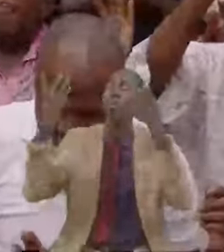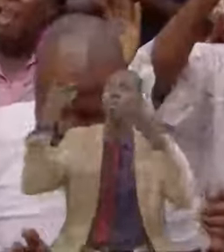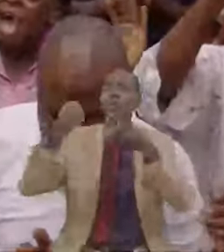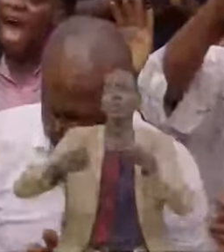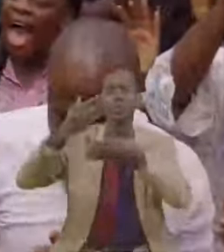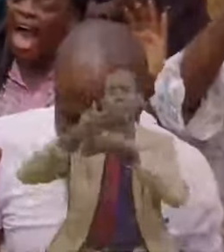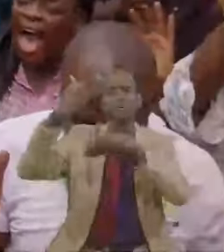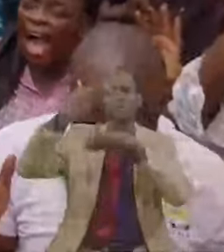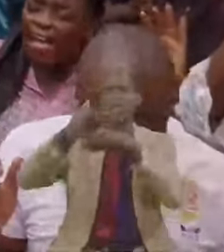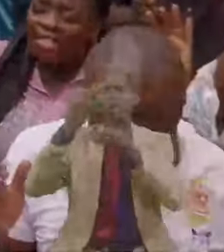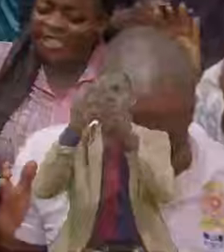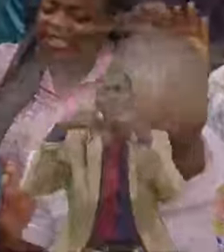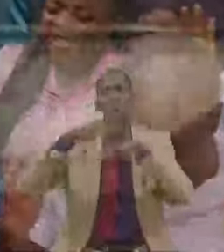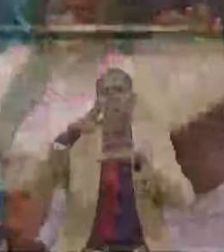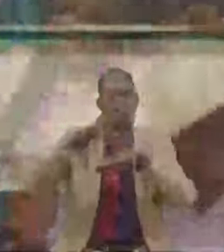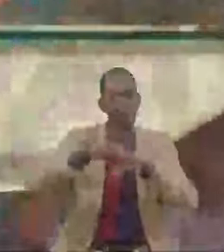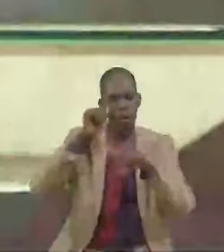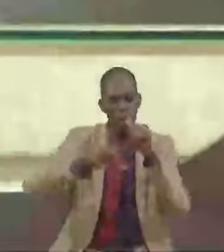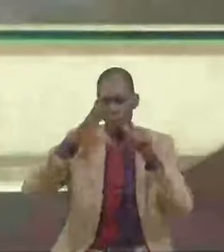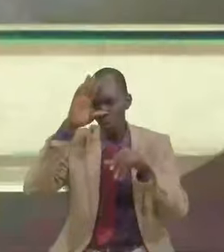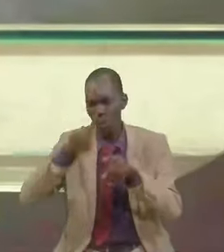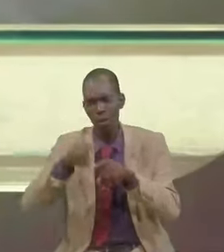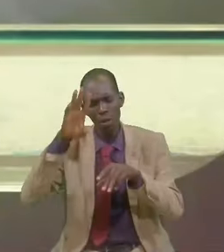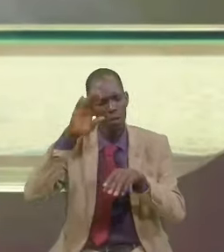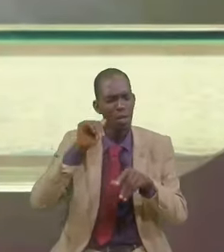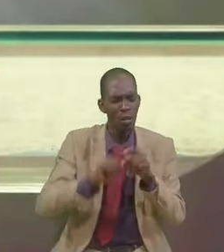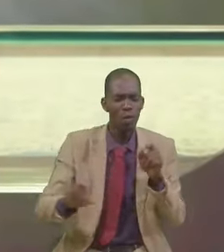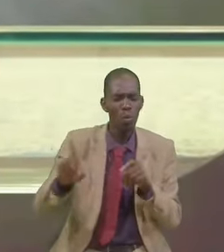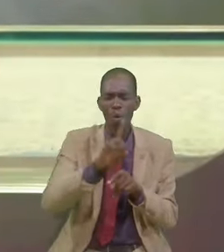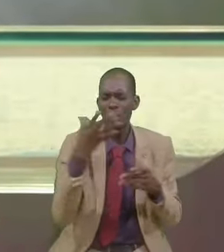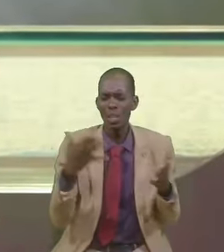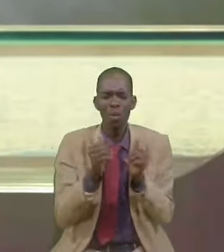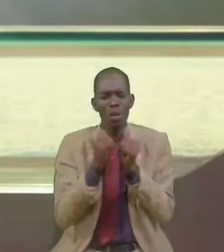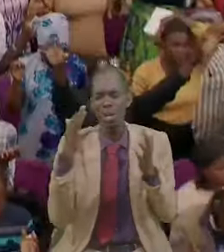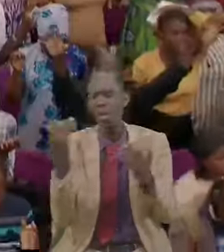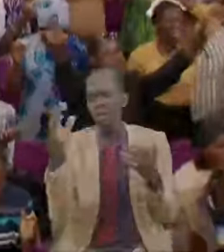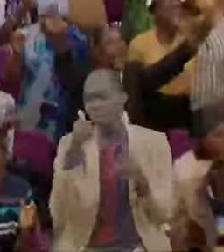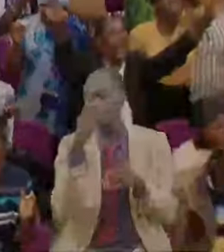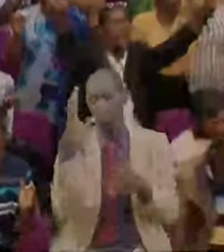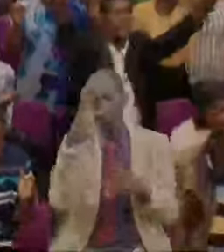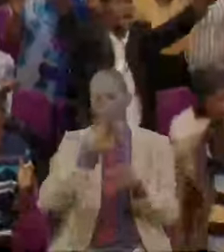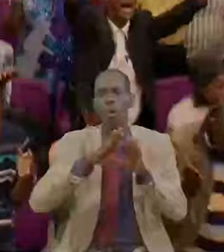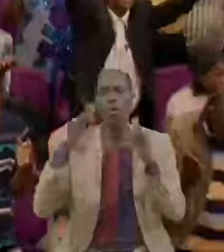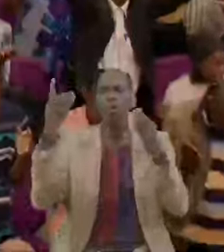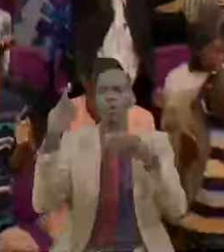des cieux sur tout le monde ici ce soir, tout le monde ici, sans exception. Ouvre les écluses des cieux.